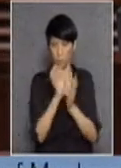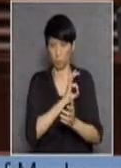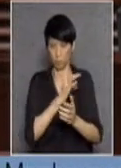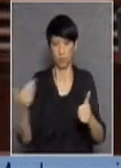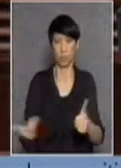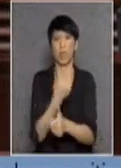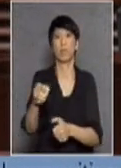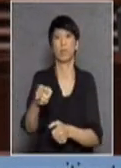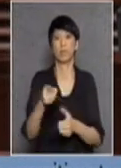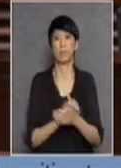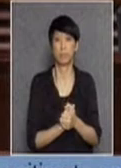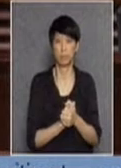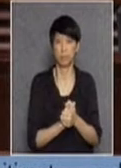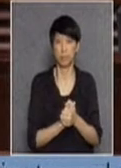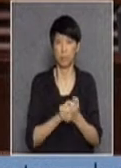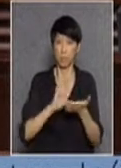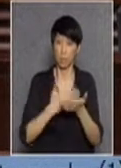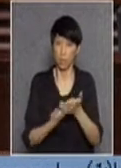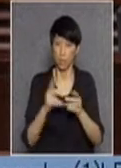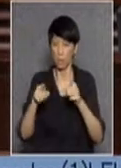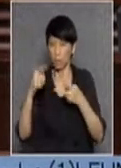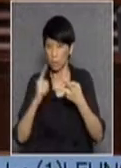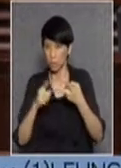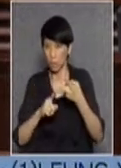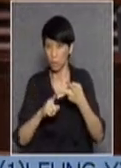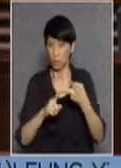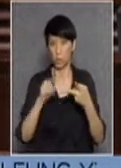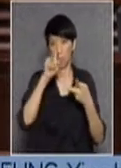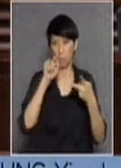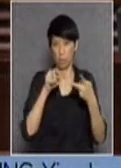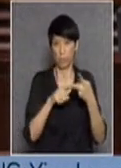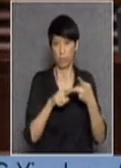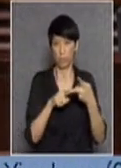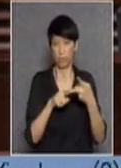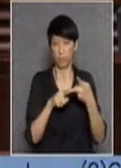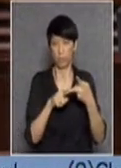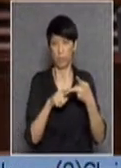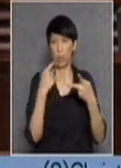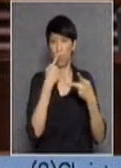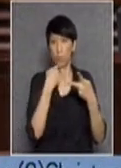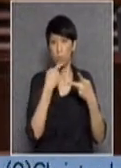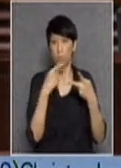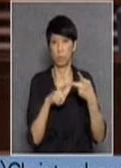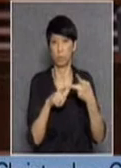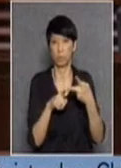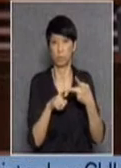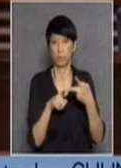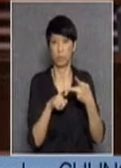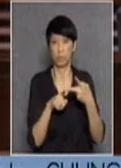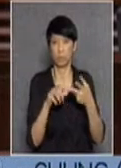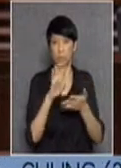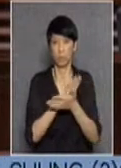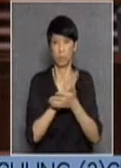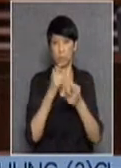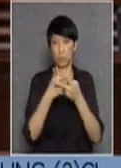鱼。但是主席，另外一个更加令人痛心的呢，他就说这个20多年的师